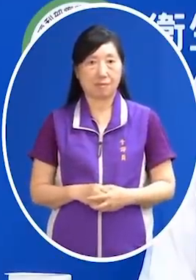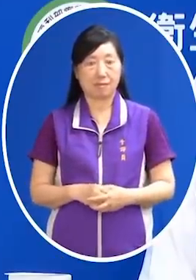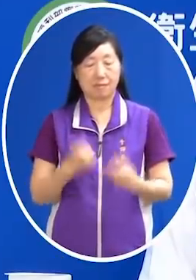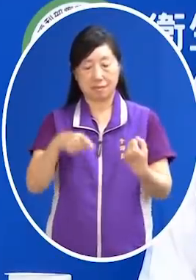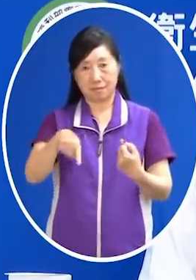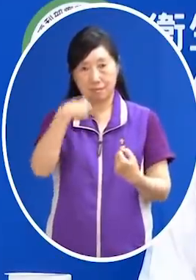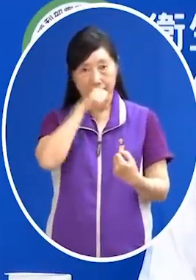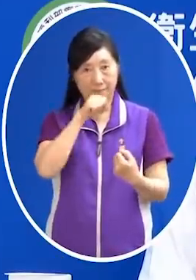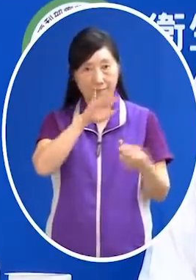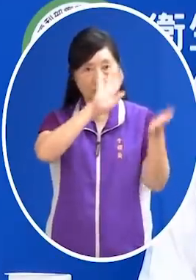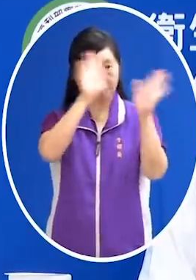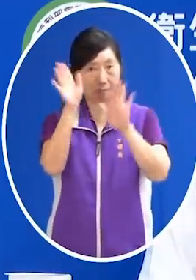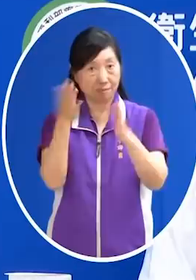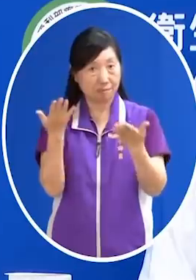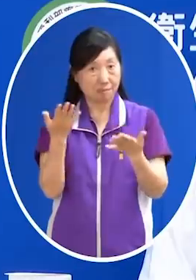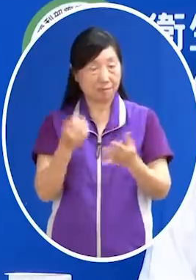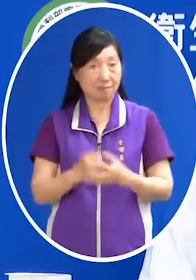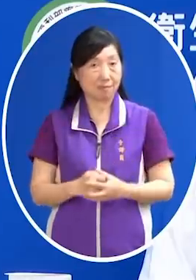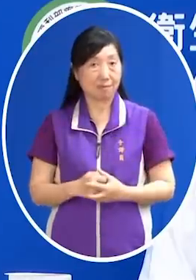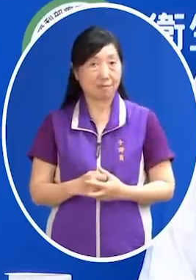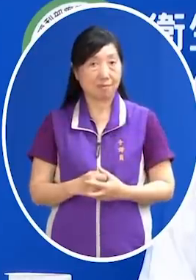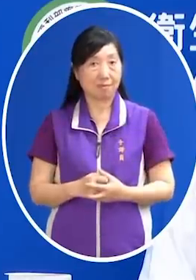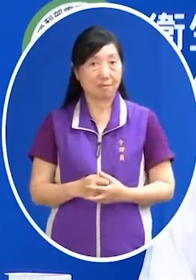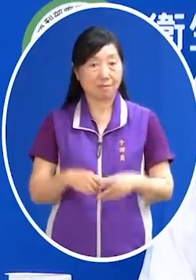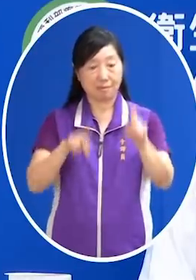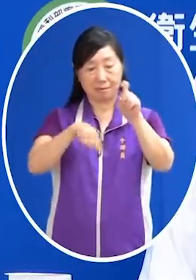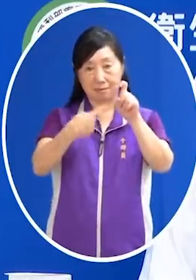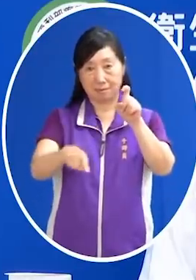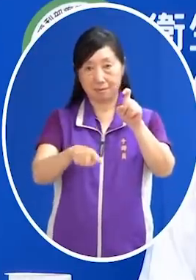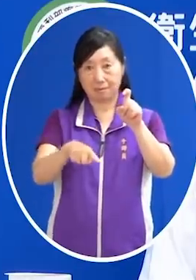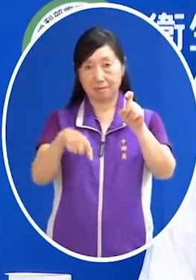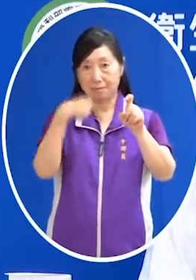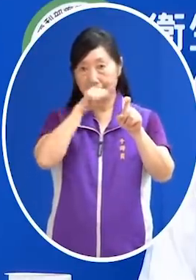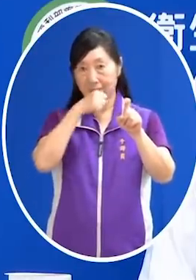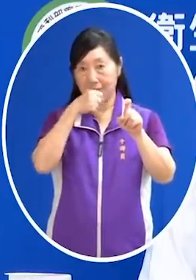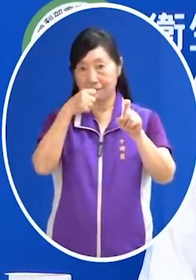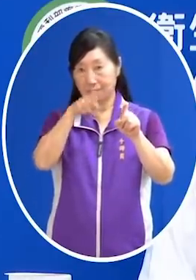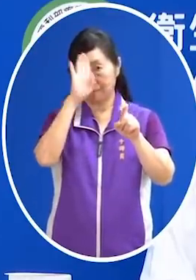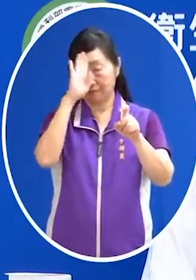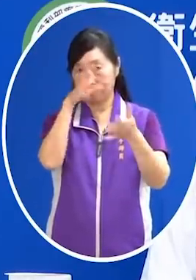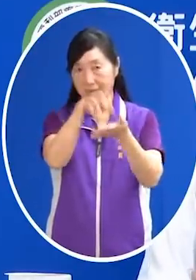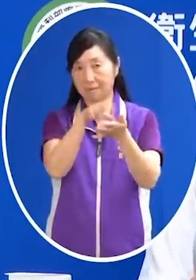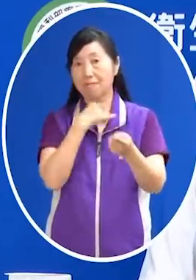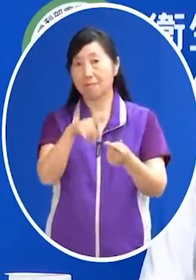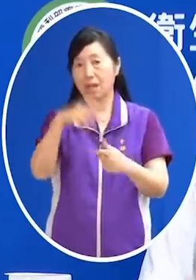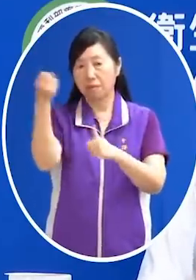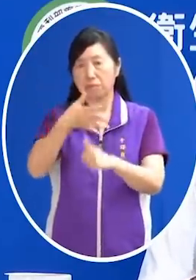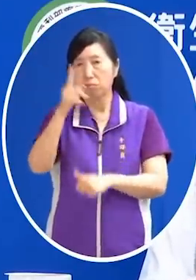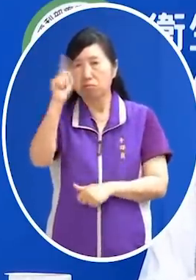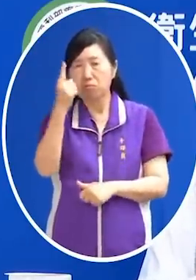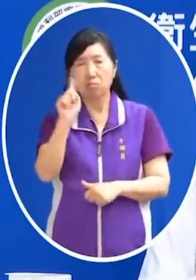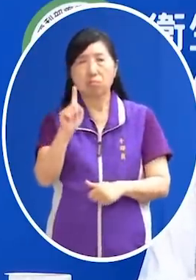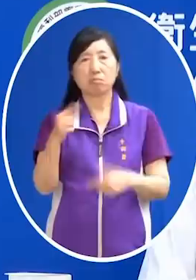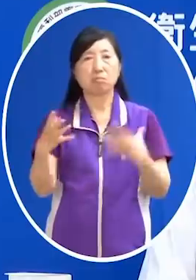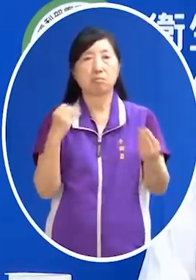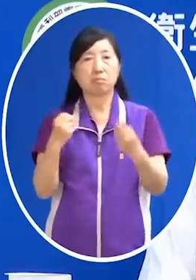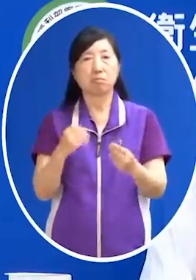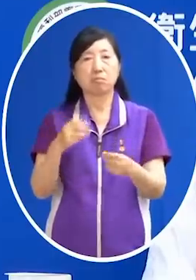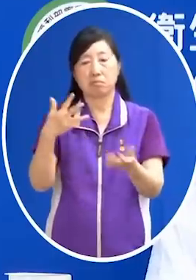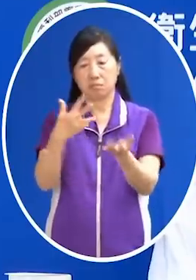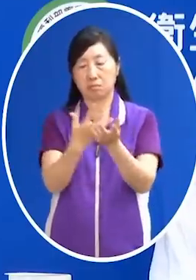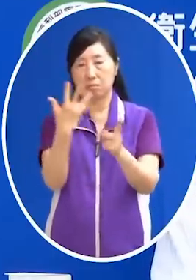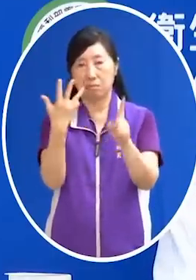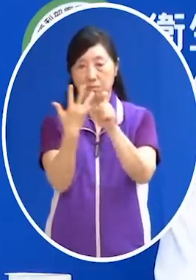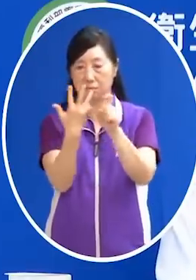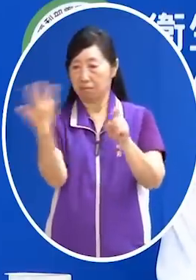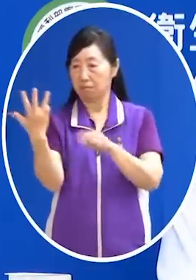的案例的情况里面，我们现在大概10个本土未知感染源的那大概有8例已